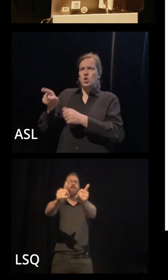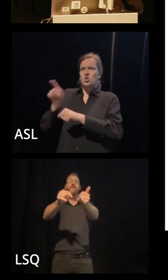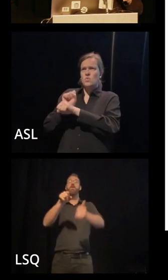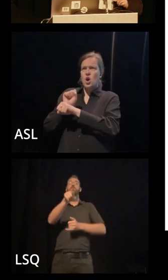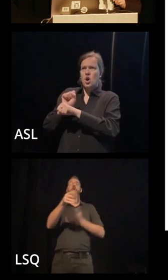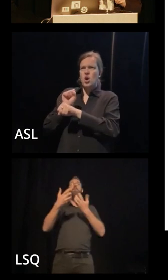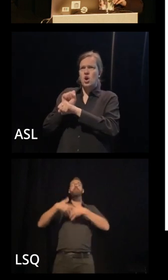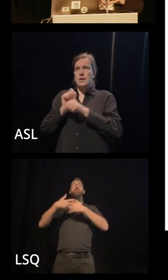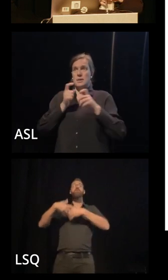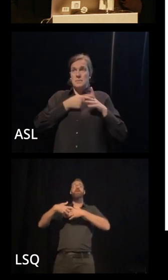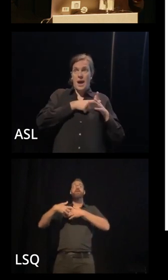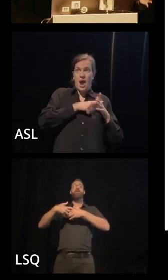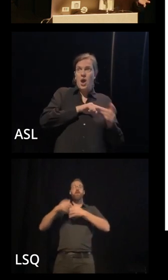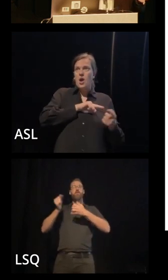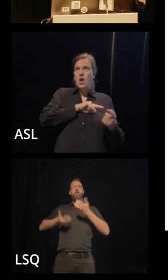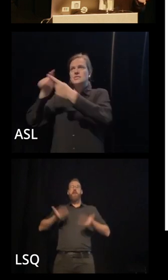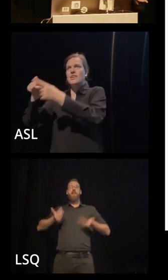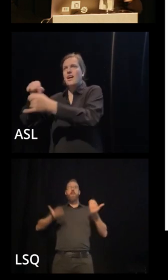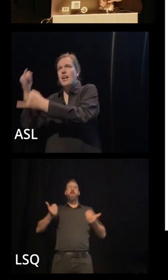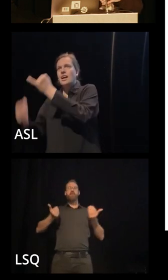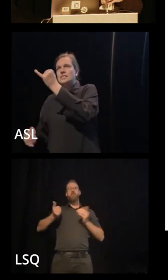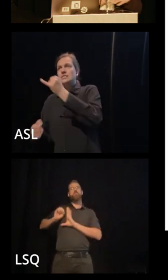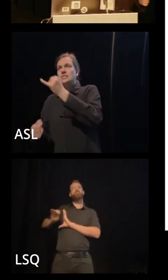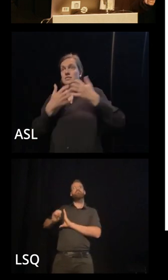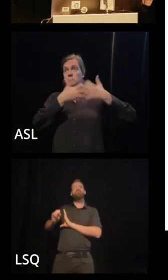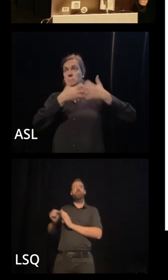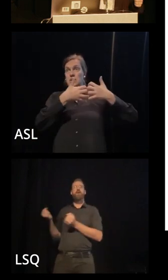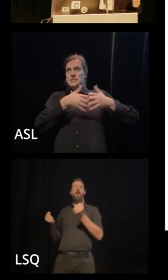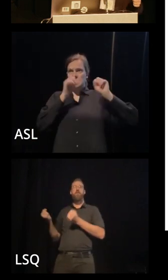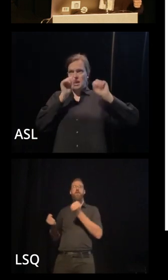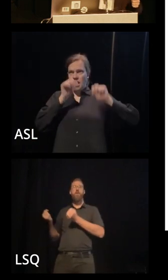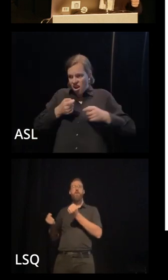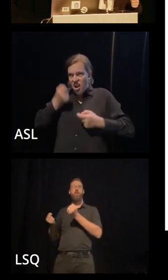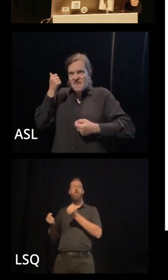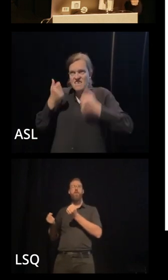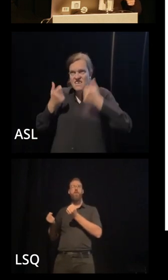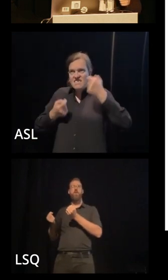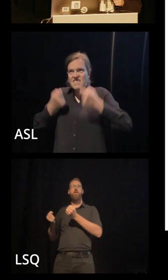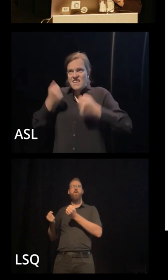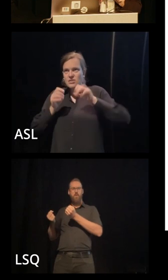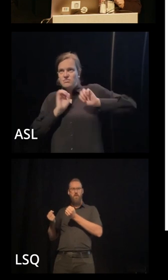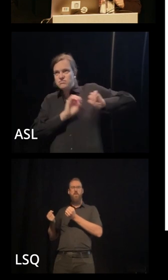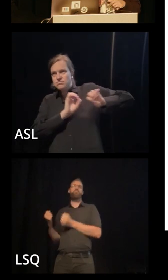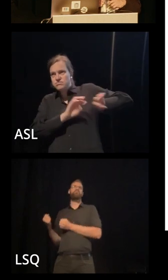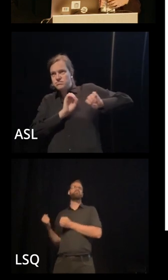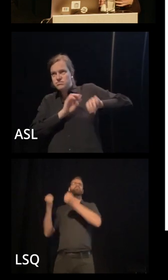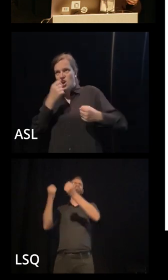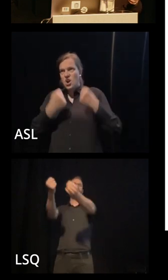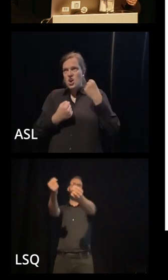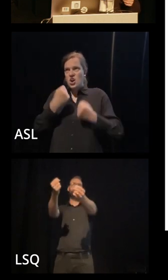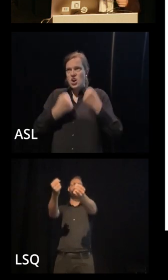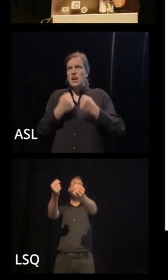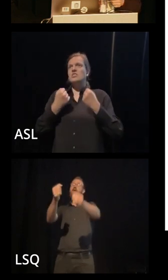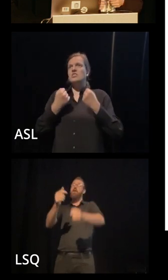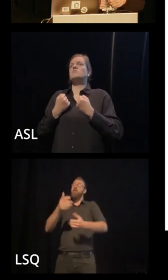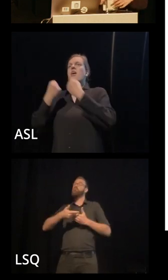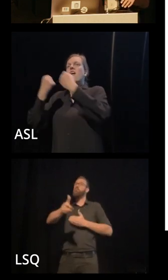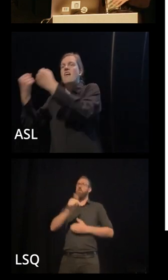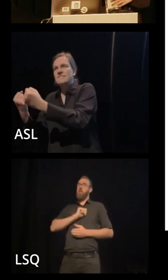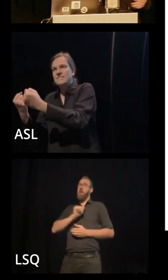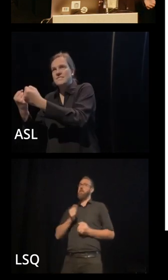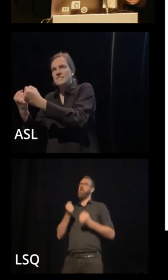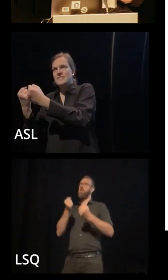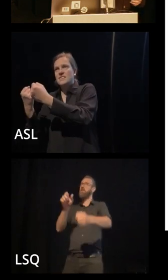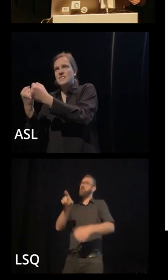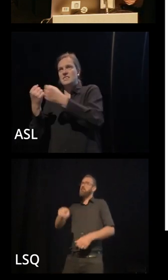qui se démantèle absolument tout dans un tout petit camion, qui se voyage permis 5, là, probablement je vais me retrouver à conduire moi-même le camion, qui